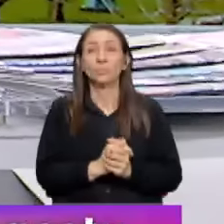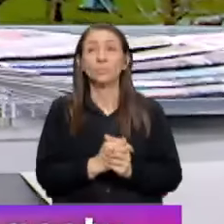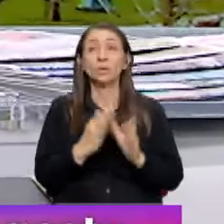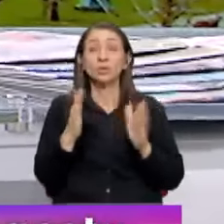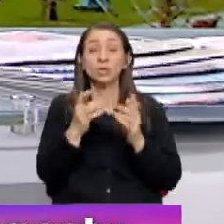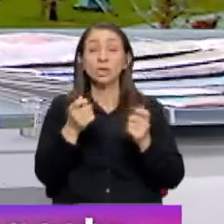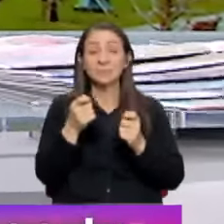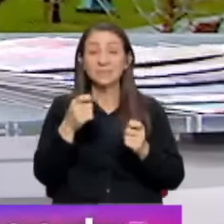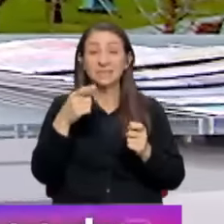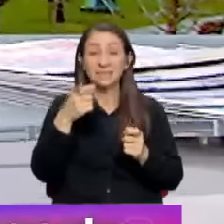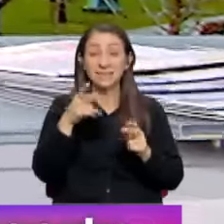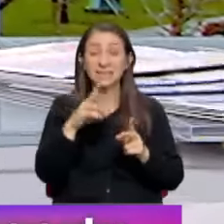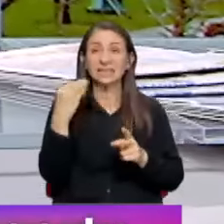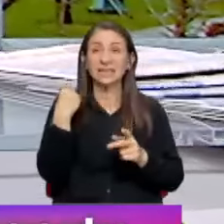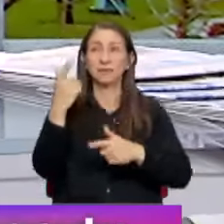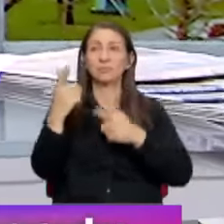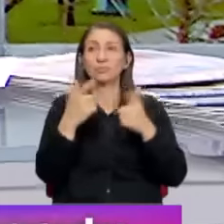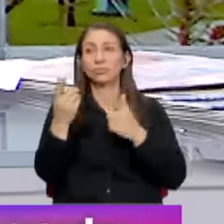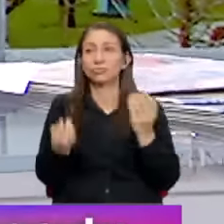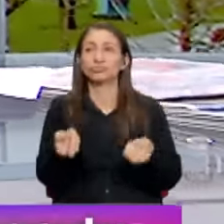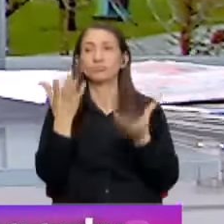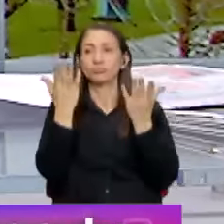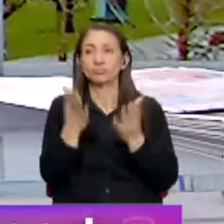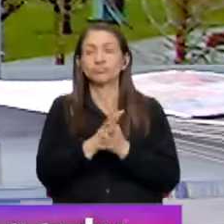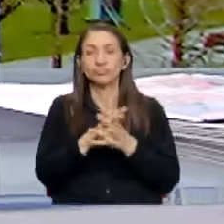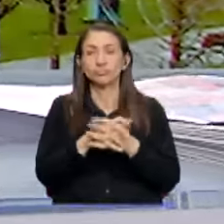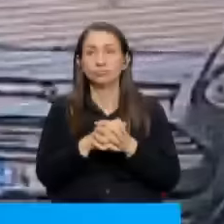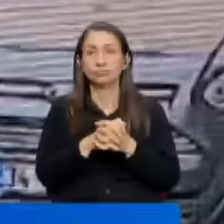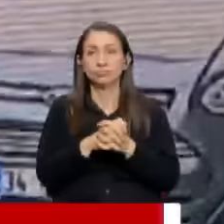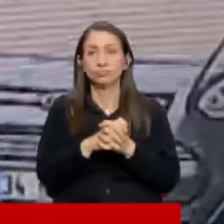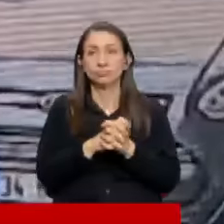Küçükçekmece saldırısının yeni görüntüleri ortaya çıktı.